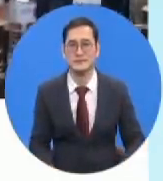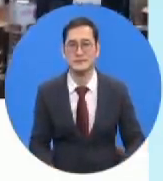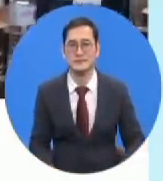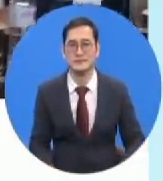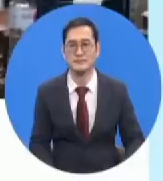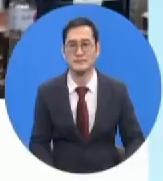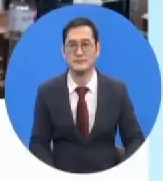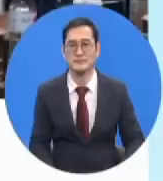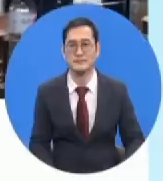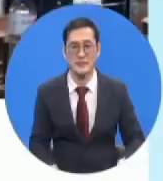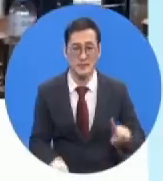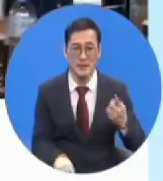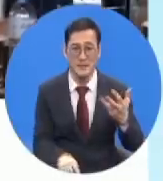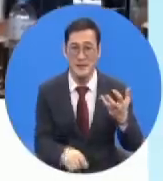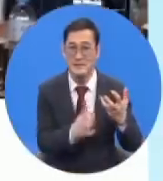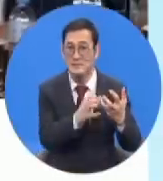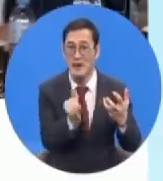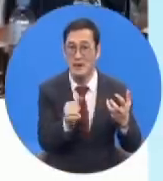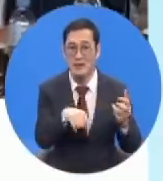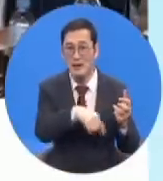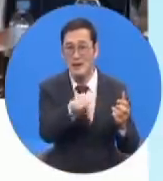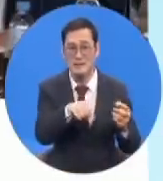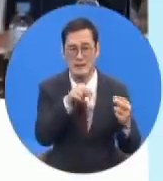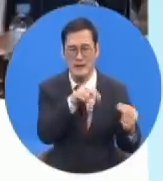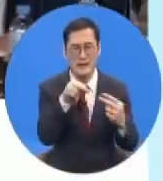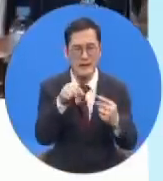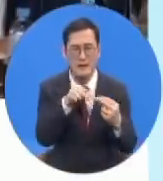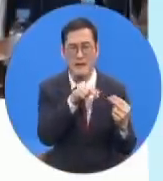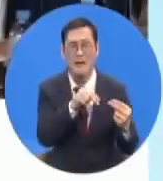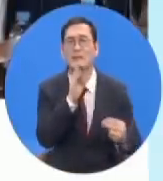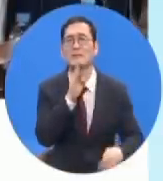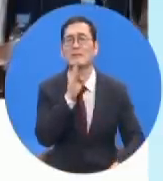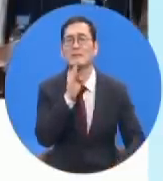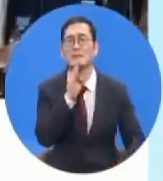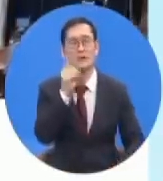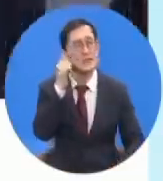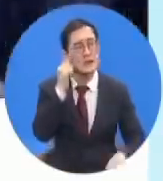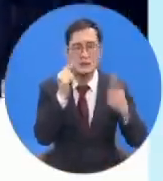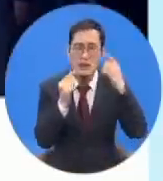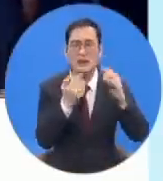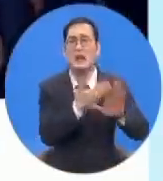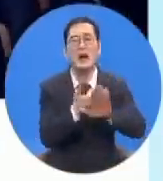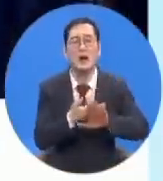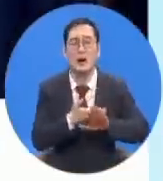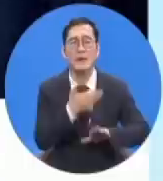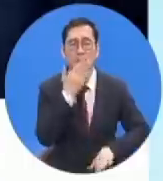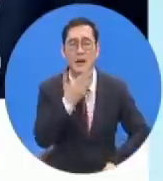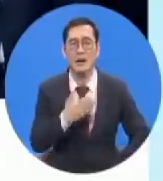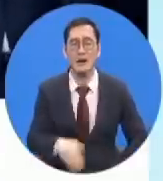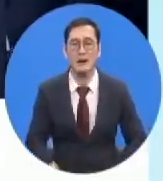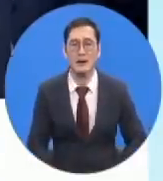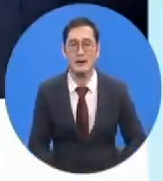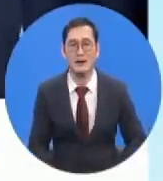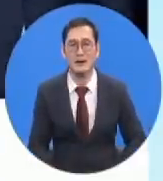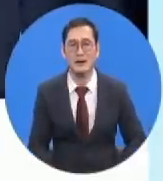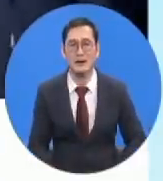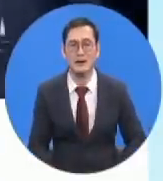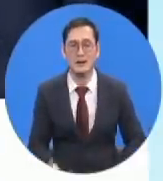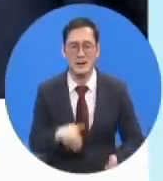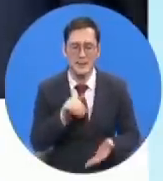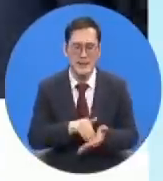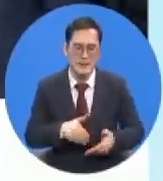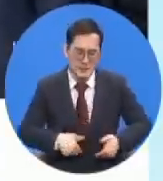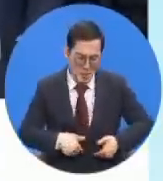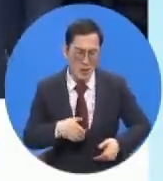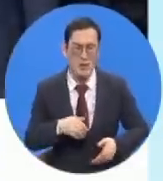사안에서 같은 목소리를 내기는 굉장히 어렵다. 다양한 목소리가 있을 수밖에 없고 네. 또 일각에서는 이렇게 반성해야 된다는 목소리도 나오고 있기